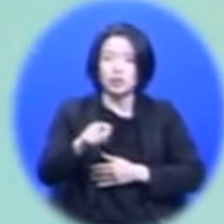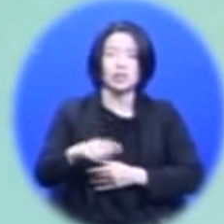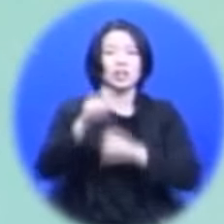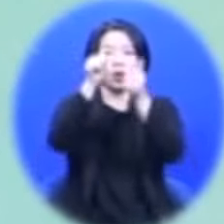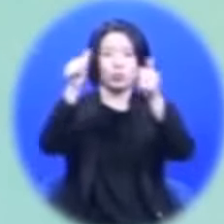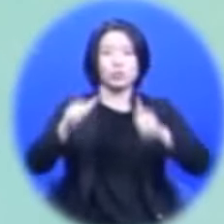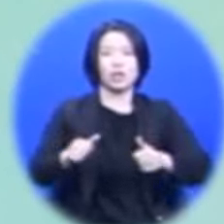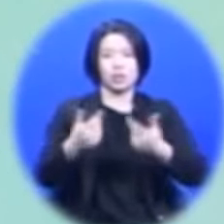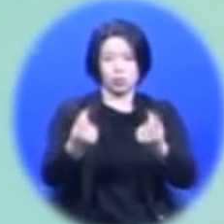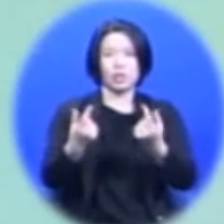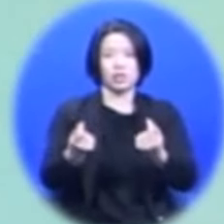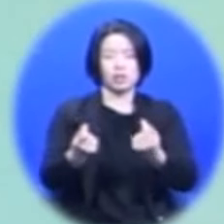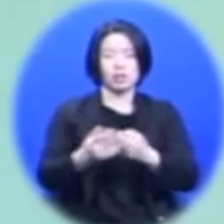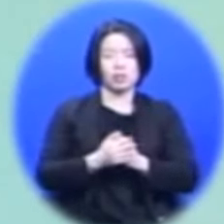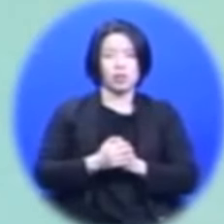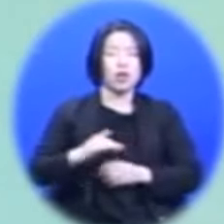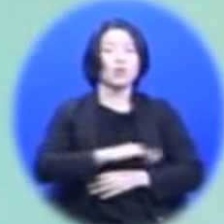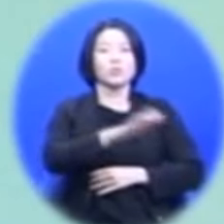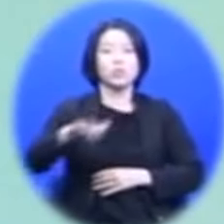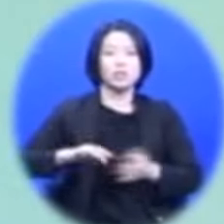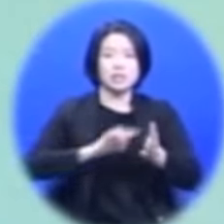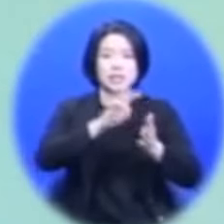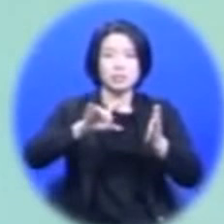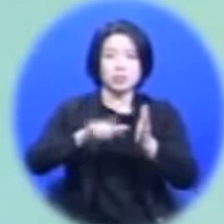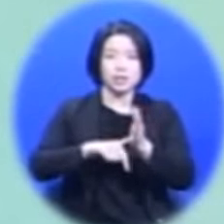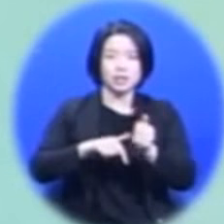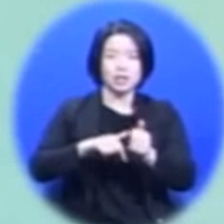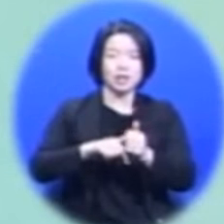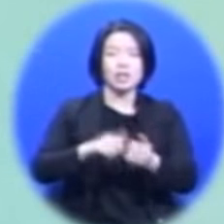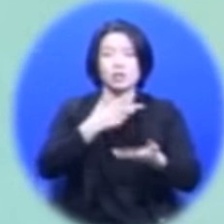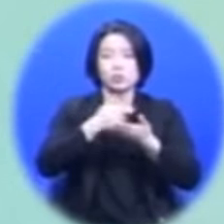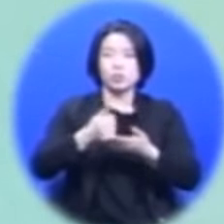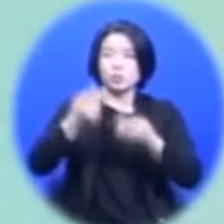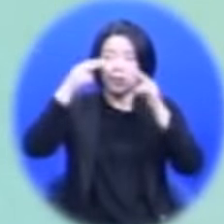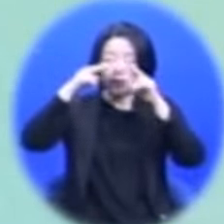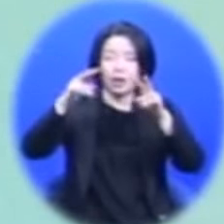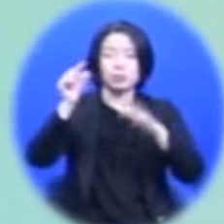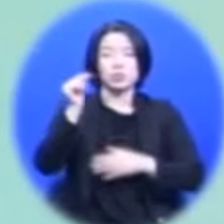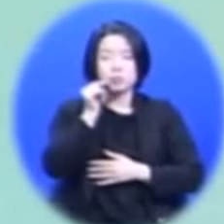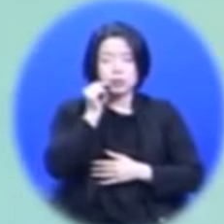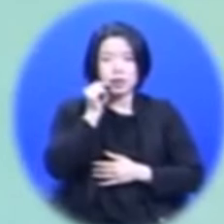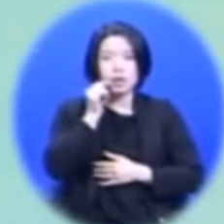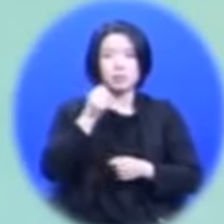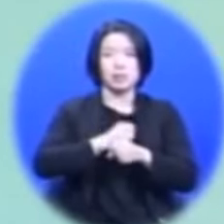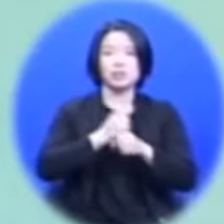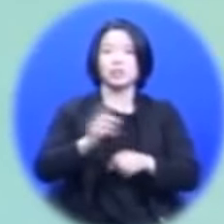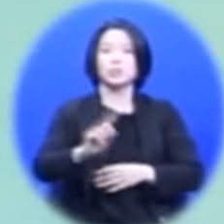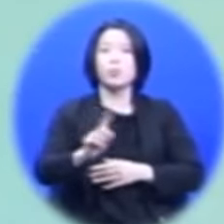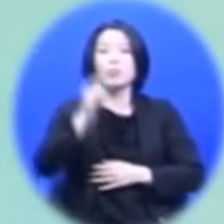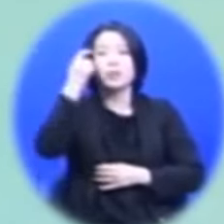거예요. 우리를 24시간 주님을 바라보지 못하게 만드는 것이 뭡니까?